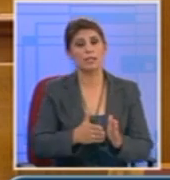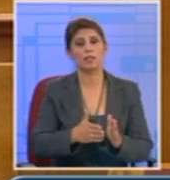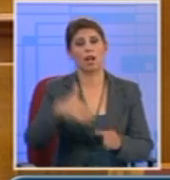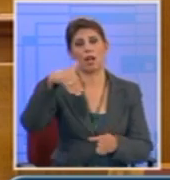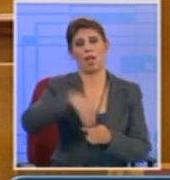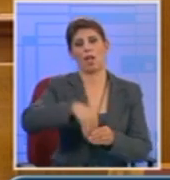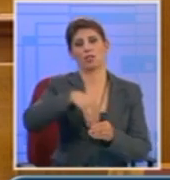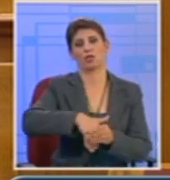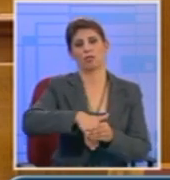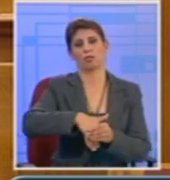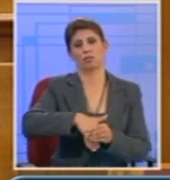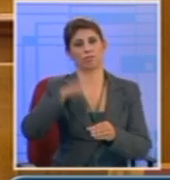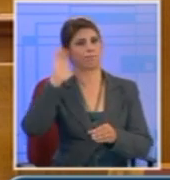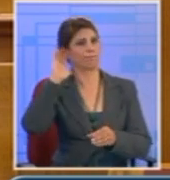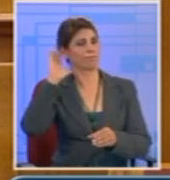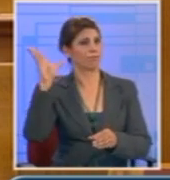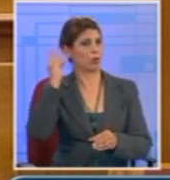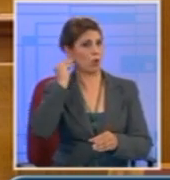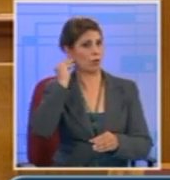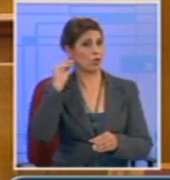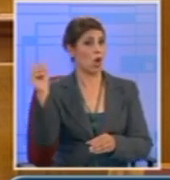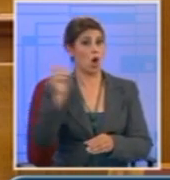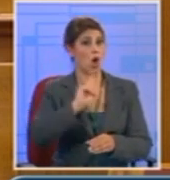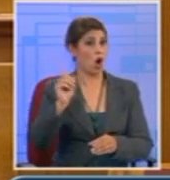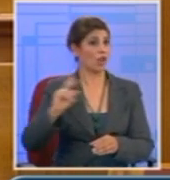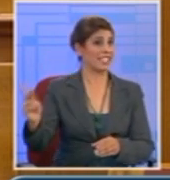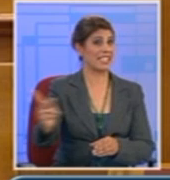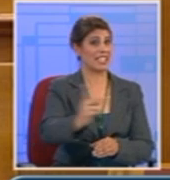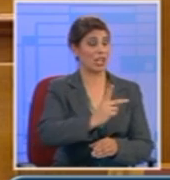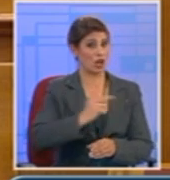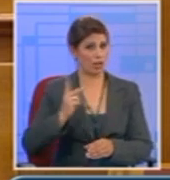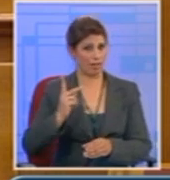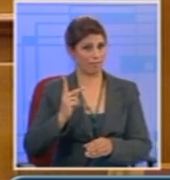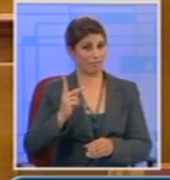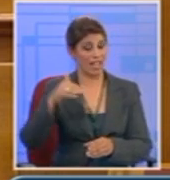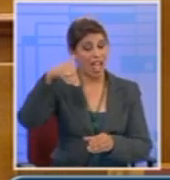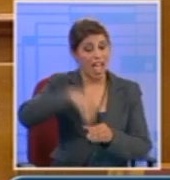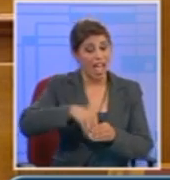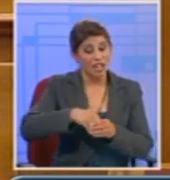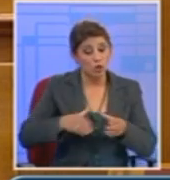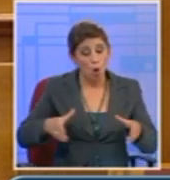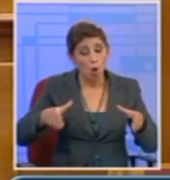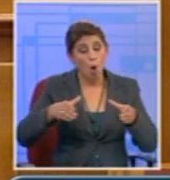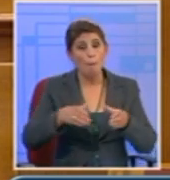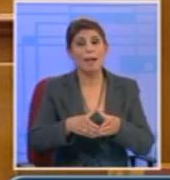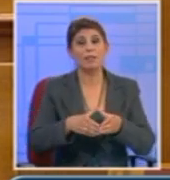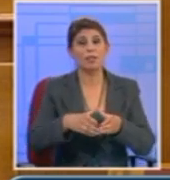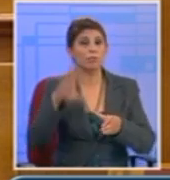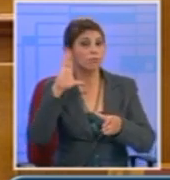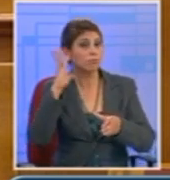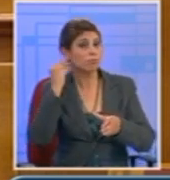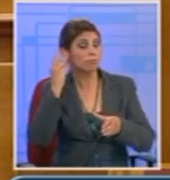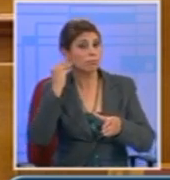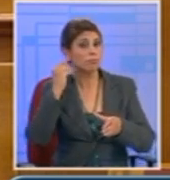εσωτερικό ακροατήριο όχι στην κοινωνία στο εσωκομματικό ακροατήριο του